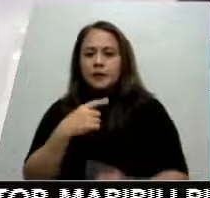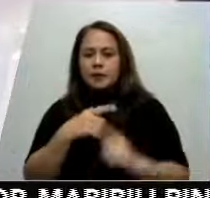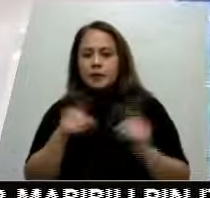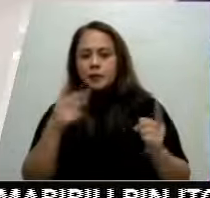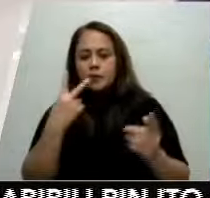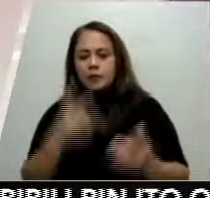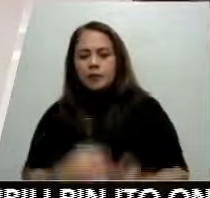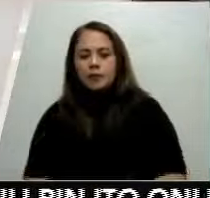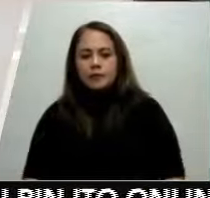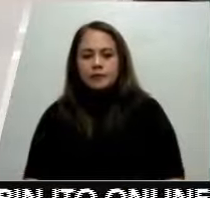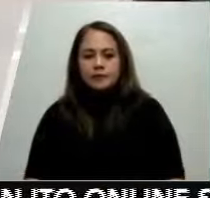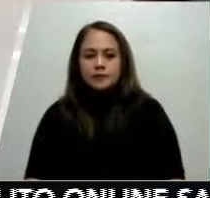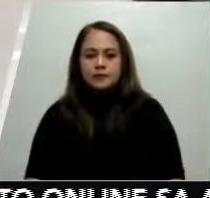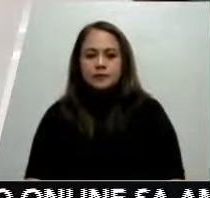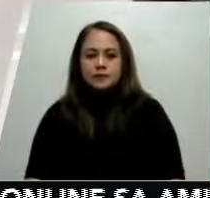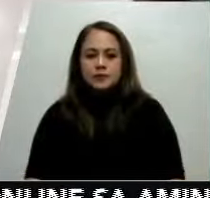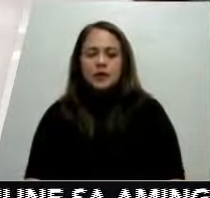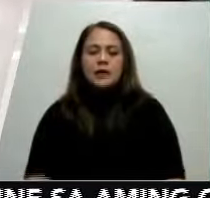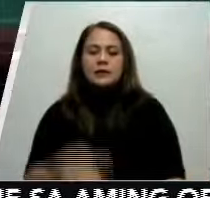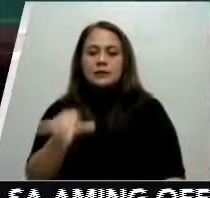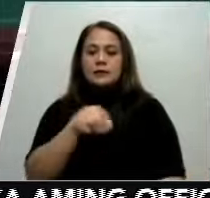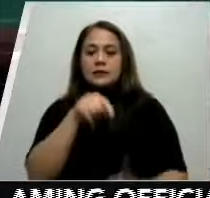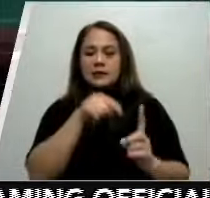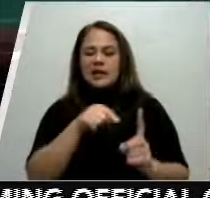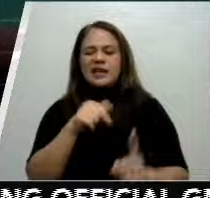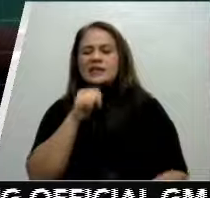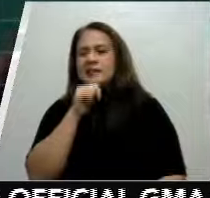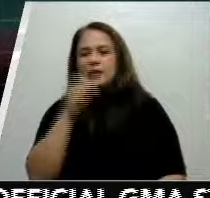i-eliminate. Tinuturing daw nila itong isolated case.